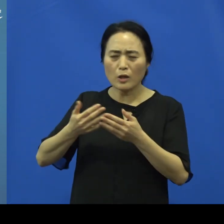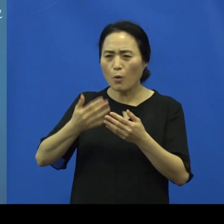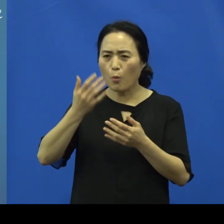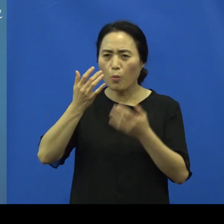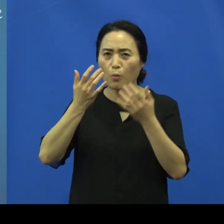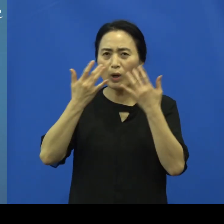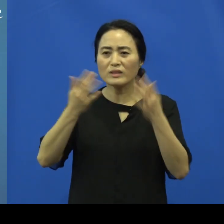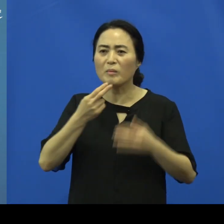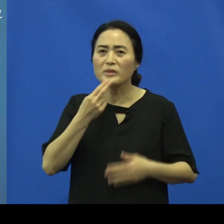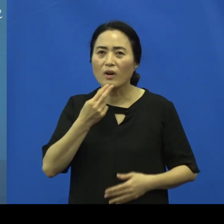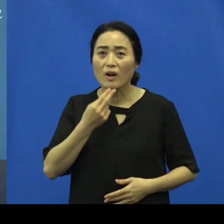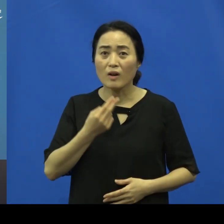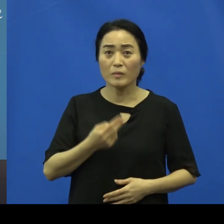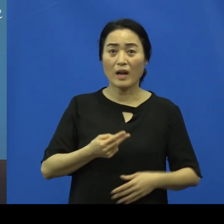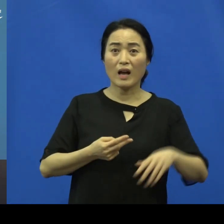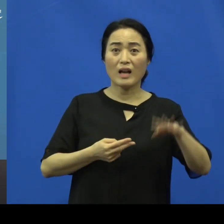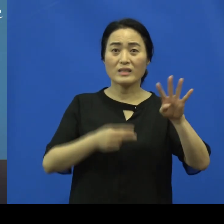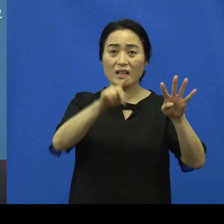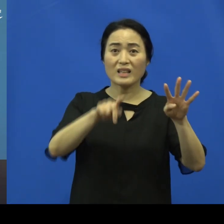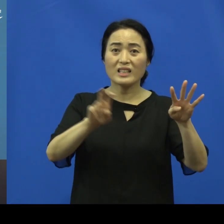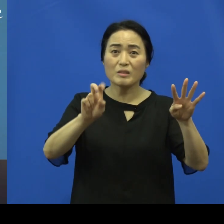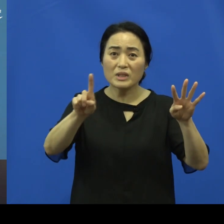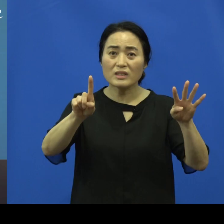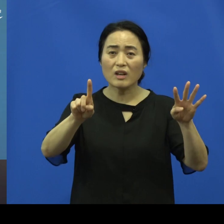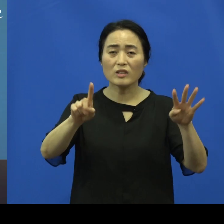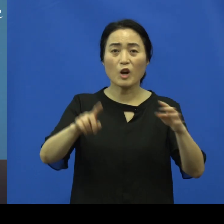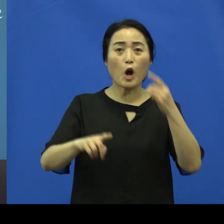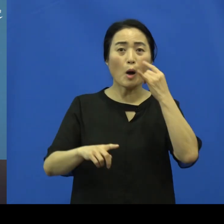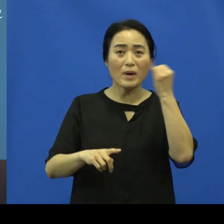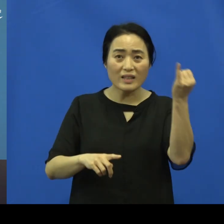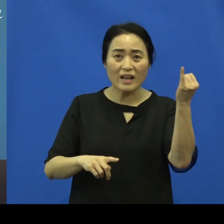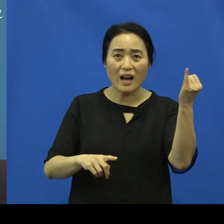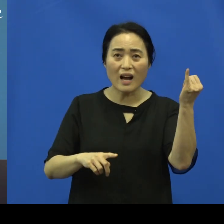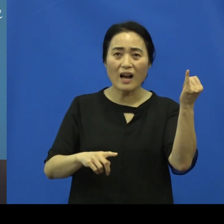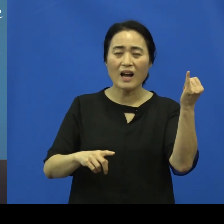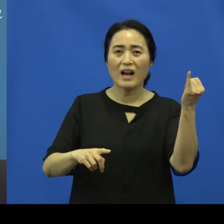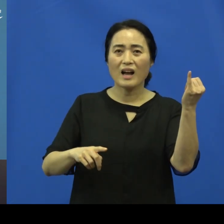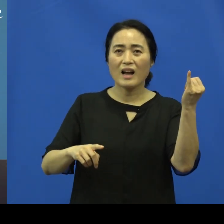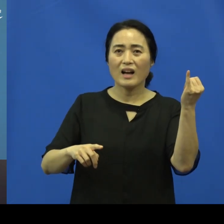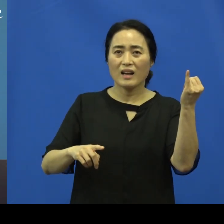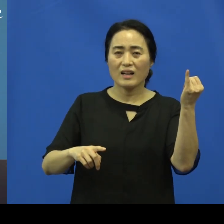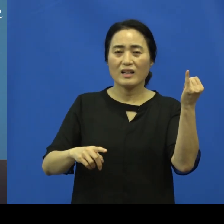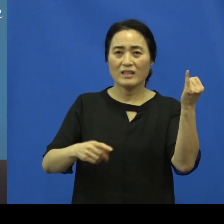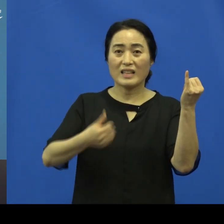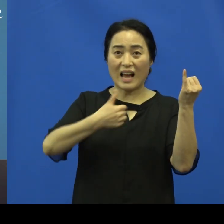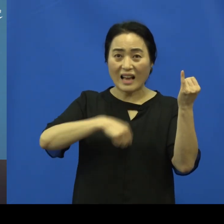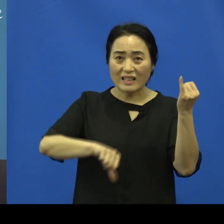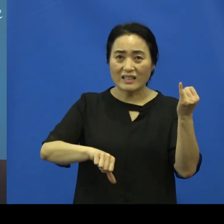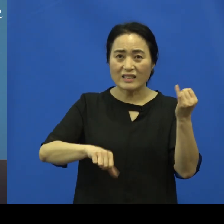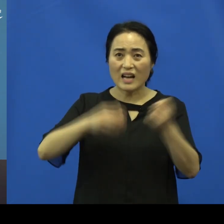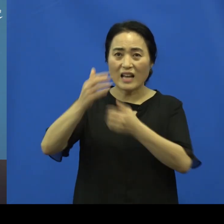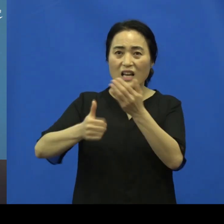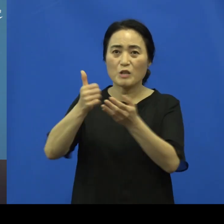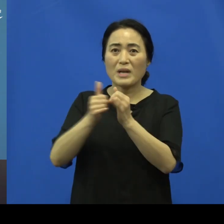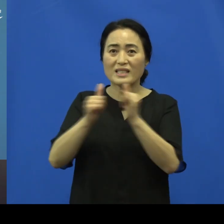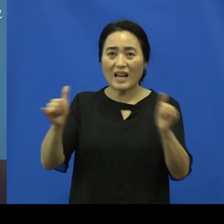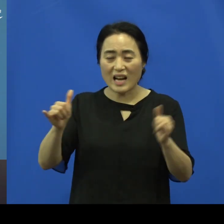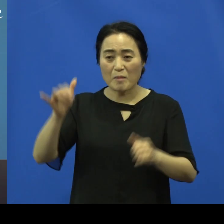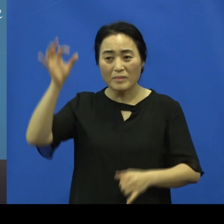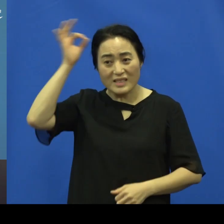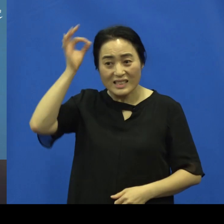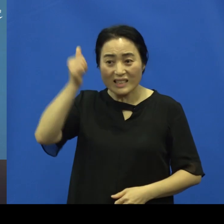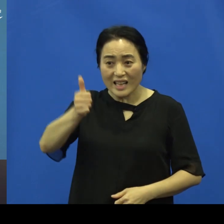21절을 보면 그의 어머니가 올라가서 아들을 하나님의 사람의 침상 위에 두고 문을 닫고 나와